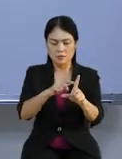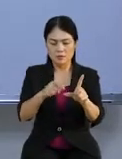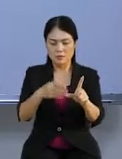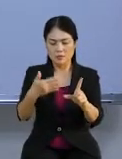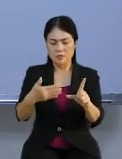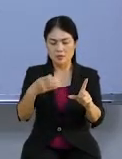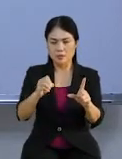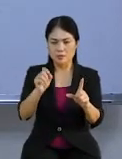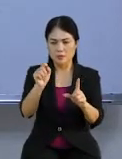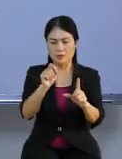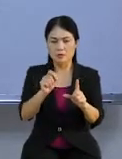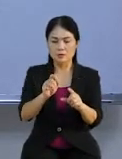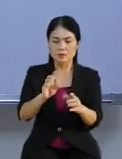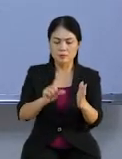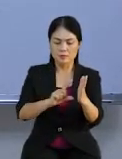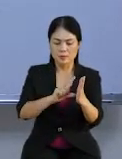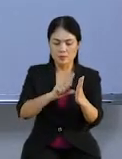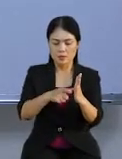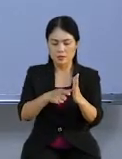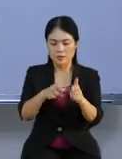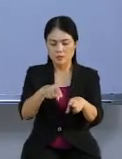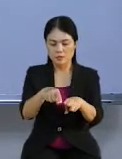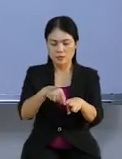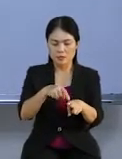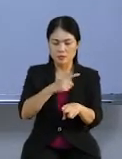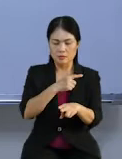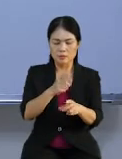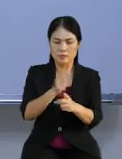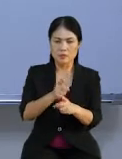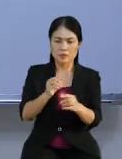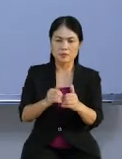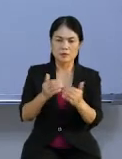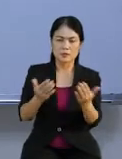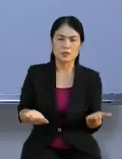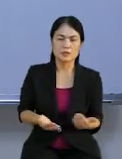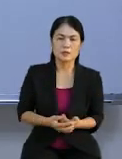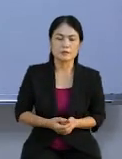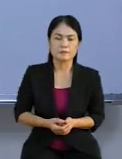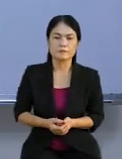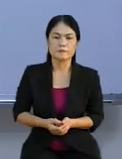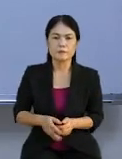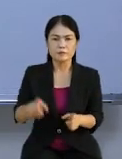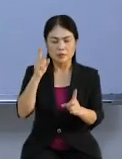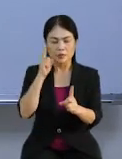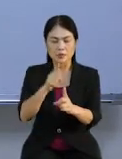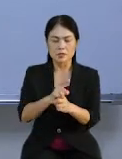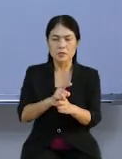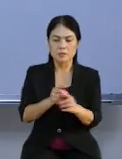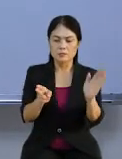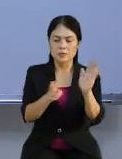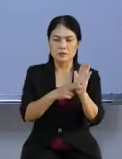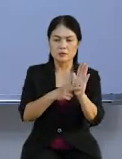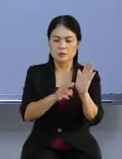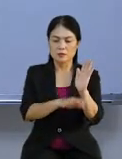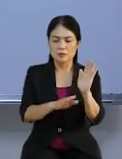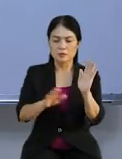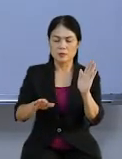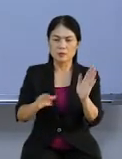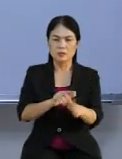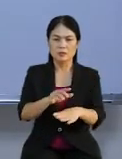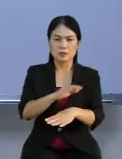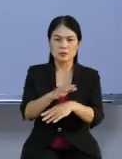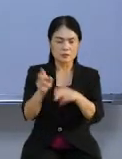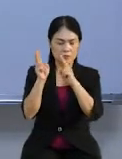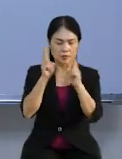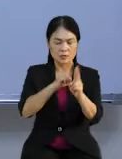cài sập được cái đấy đại phá đại thiền nâng bằng toát dưỡng ta hứa thơ đôi mà đại đang bay càng cái chấp á, bộ bộ đó ở khnì,